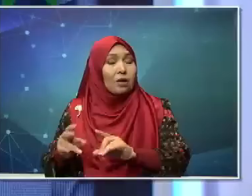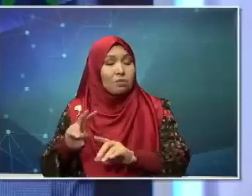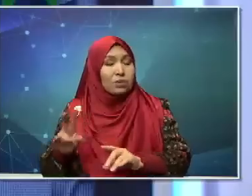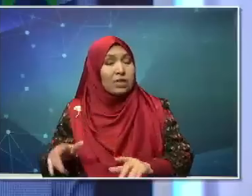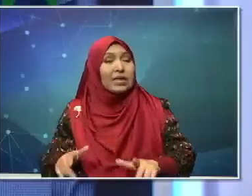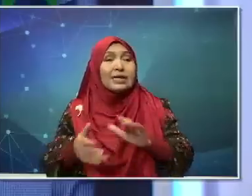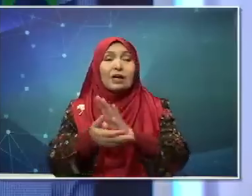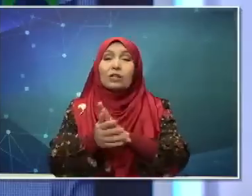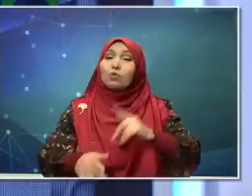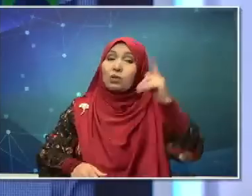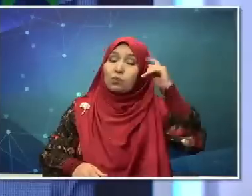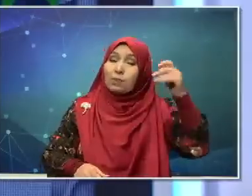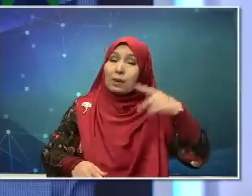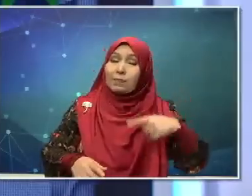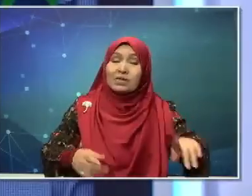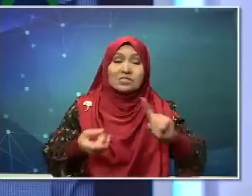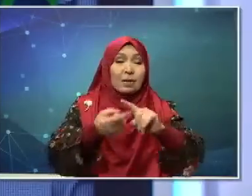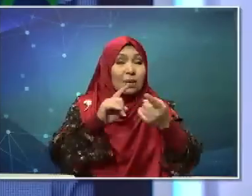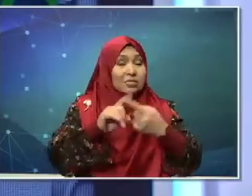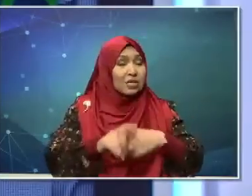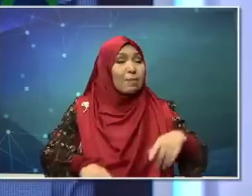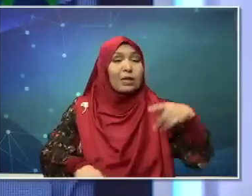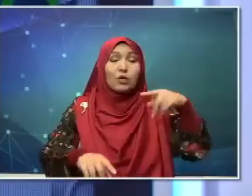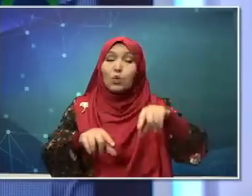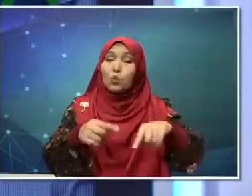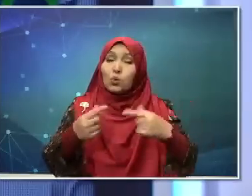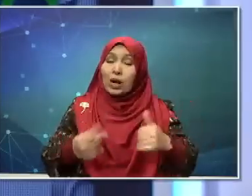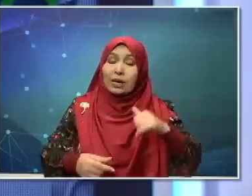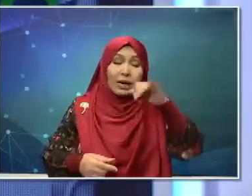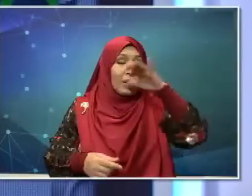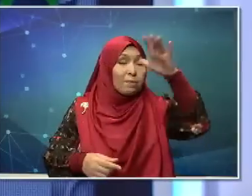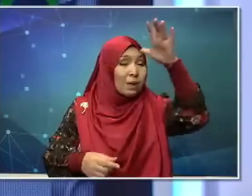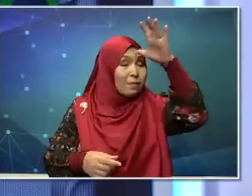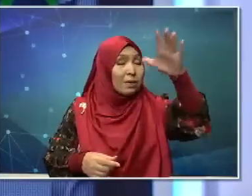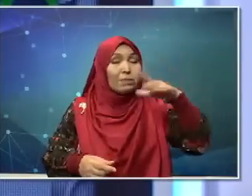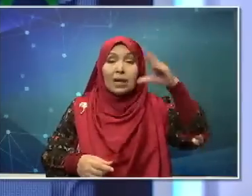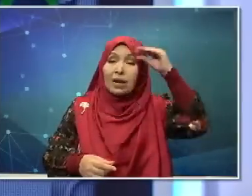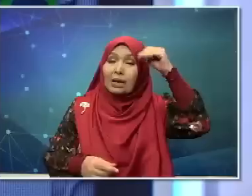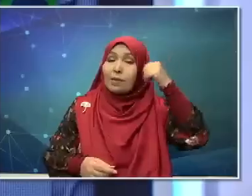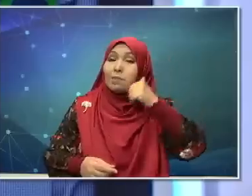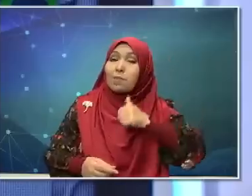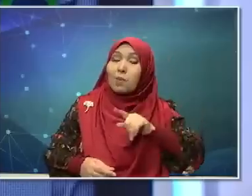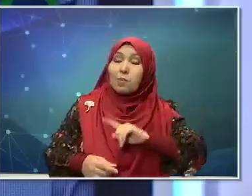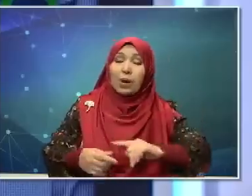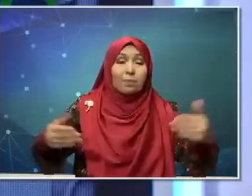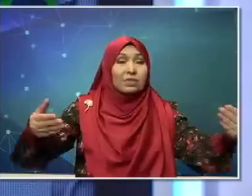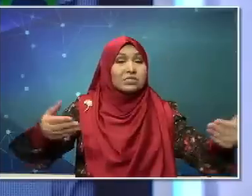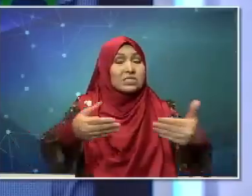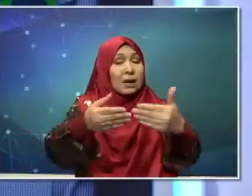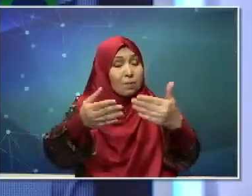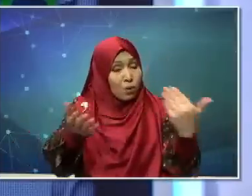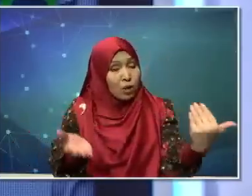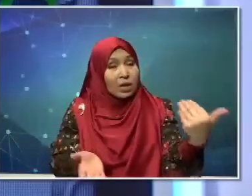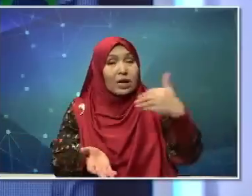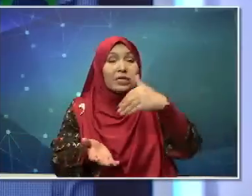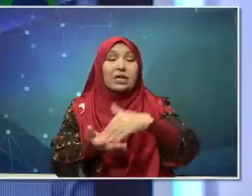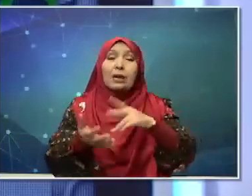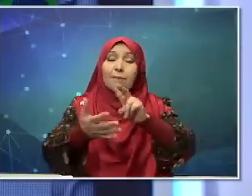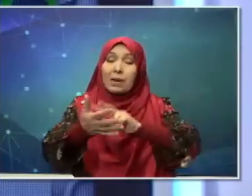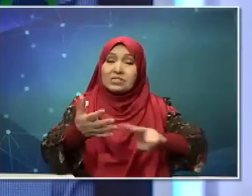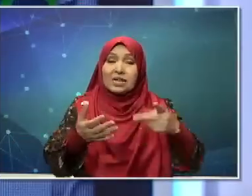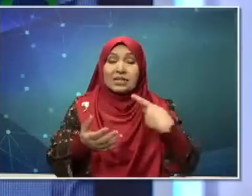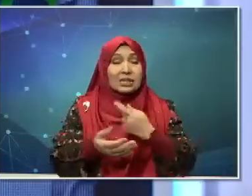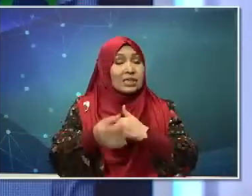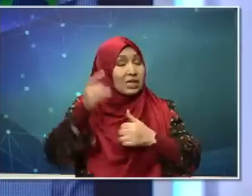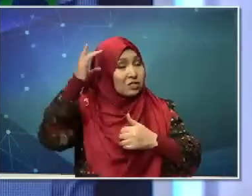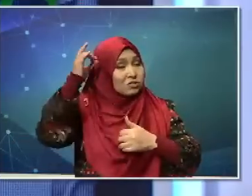telepon puasa bersama ayah dan Bonda muslimin dan muslimat Mari kita menyambung kembali bacaan Siti